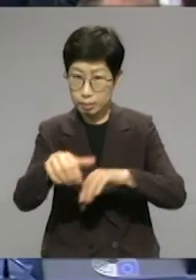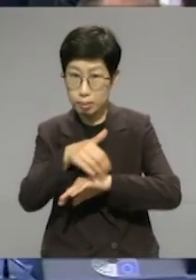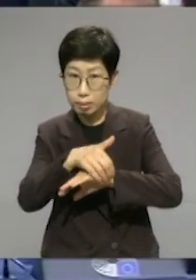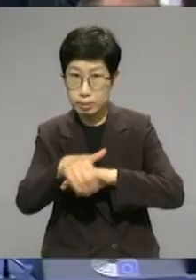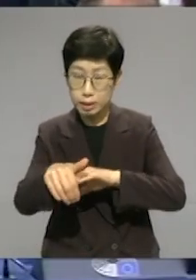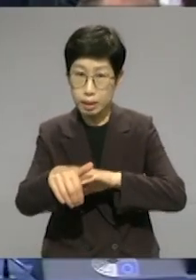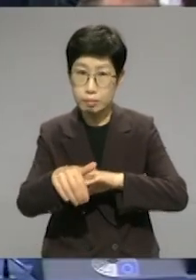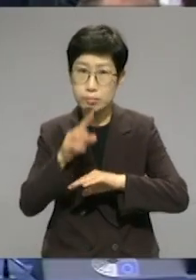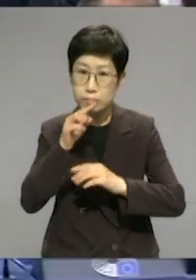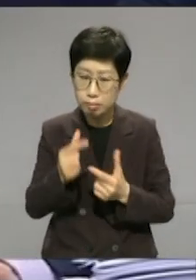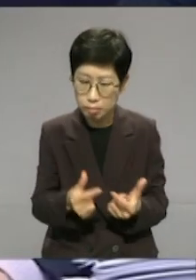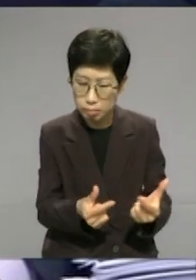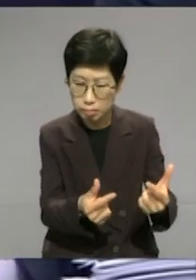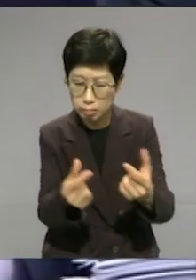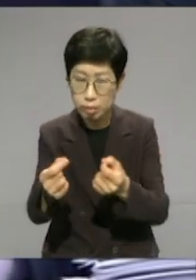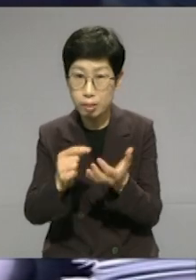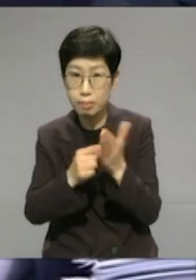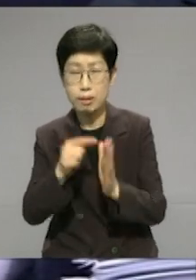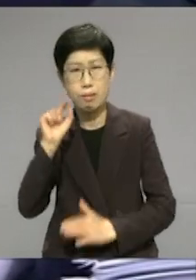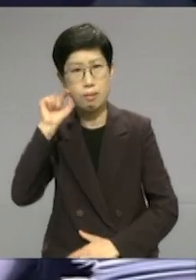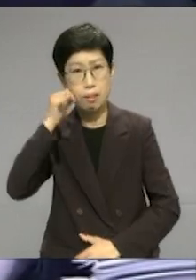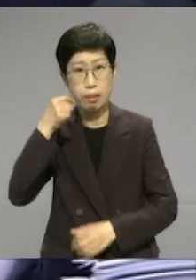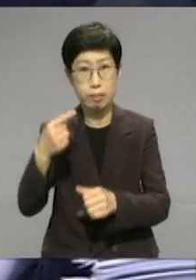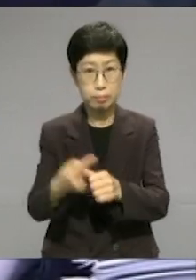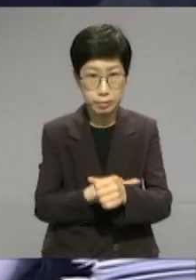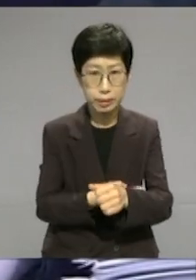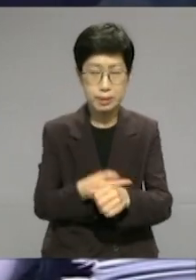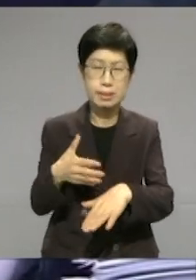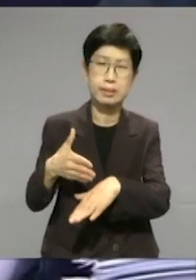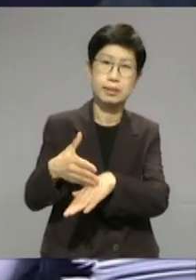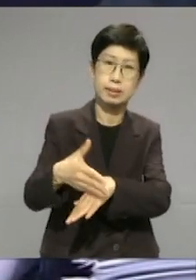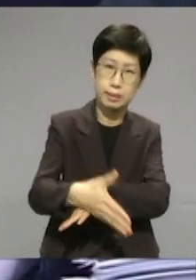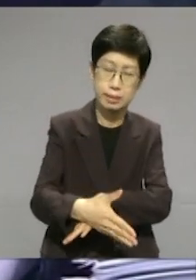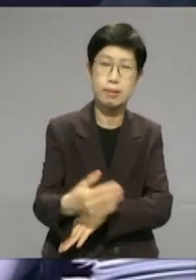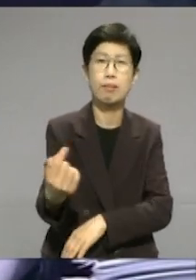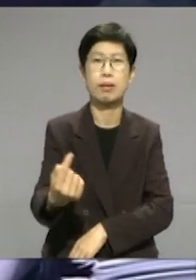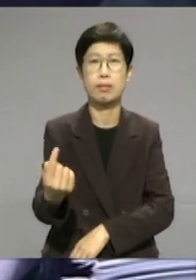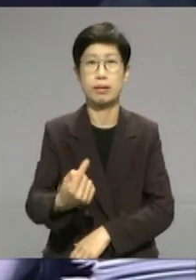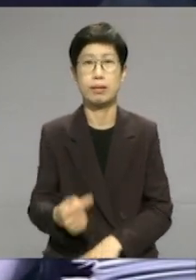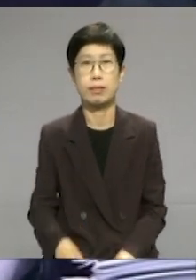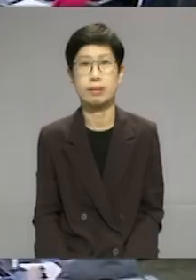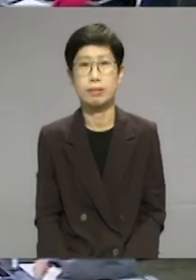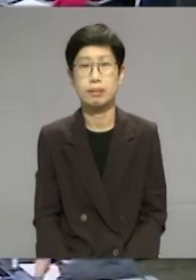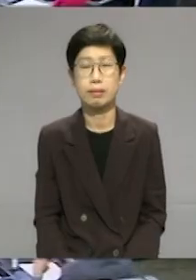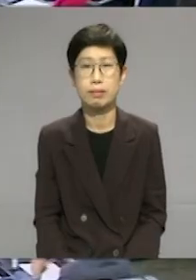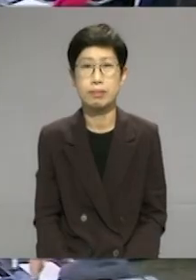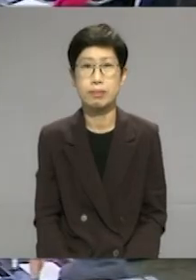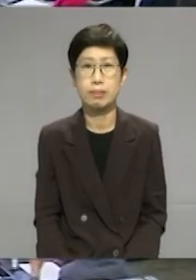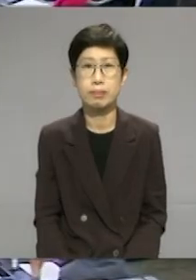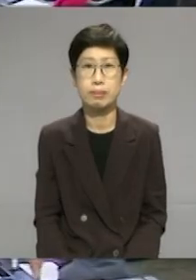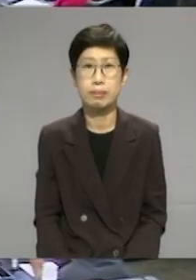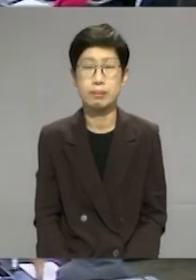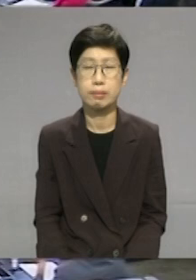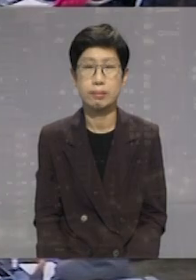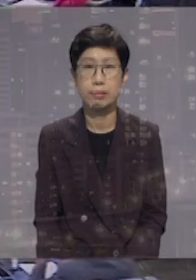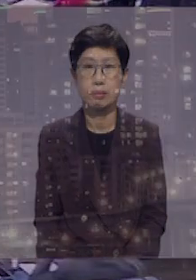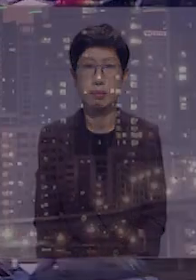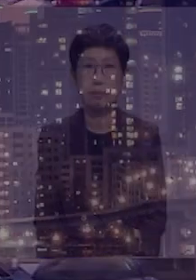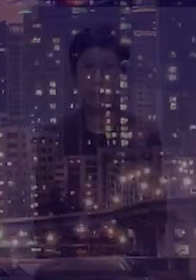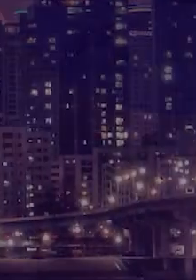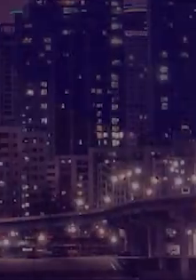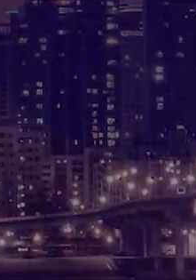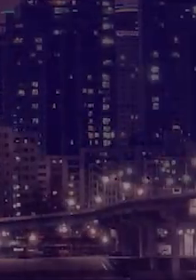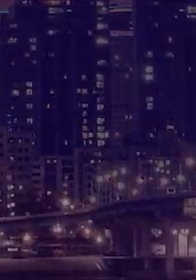한 목소리를 내는 것이 어려워지면서 속도는 크게 느려질 것으로 보입니다. 월드뉴스 윤서영입니다.